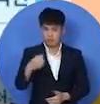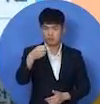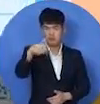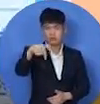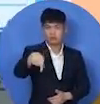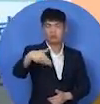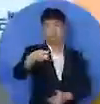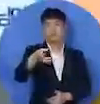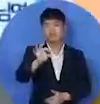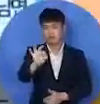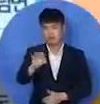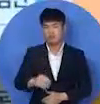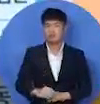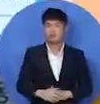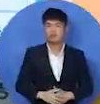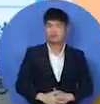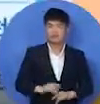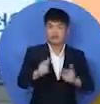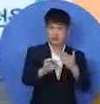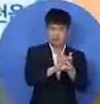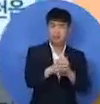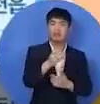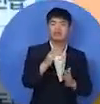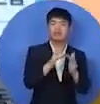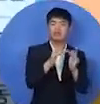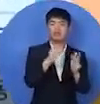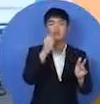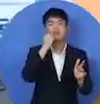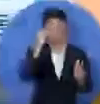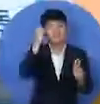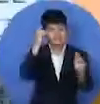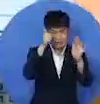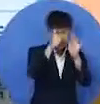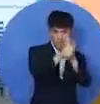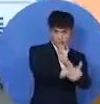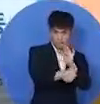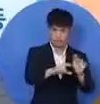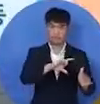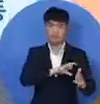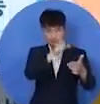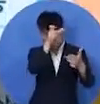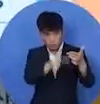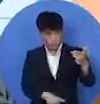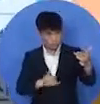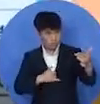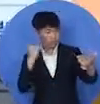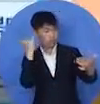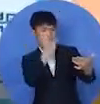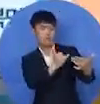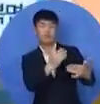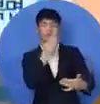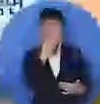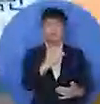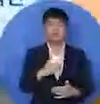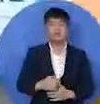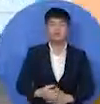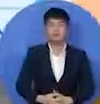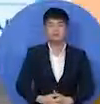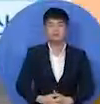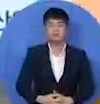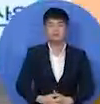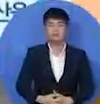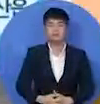세무과, 읍면동 등으로 문의하거나 행정자치부 홈페이지 등에서 마을 세무사 명단을 확인해 연락하시면 도움을 받을 수